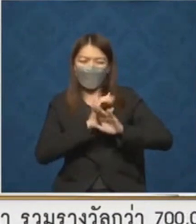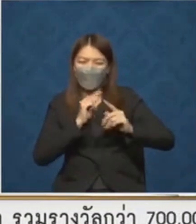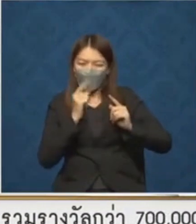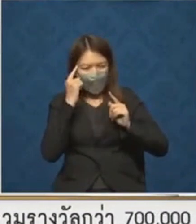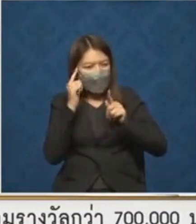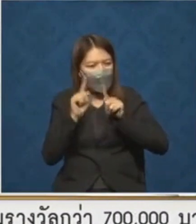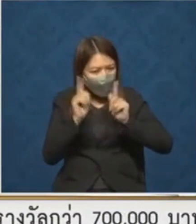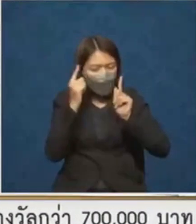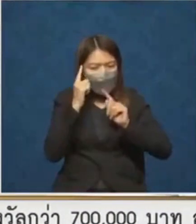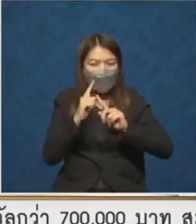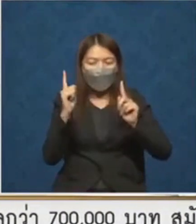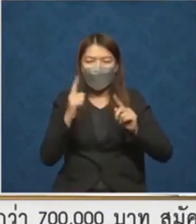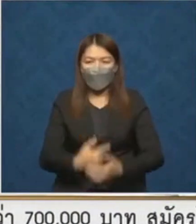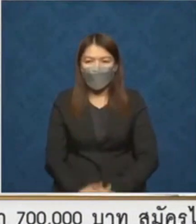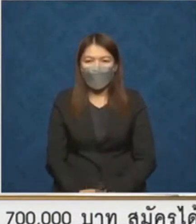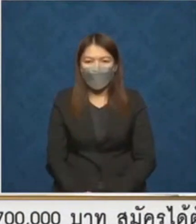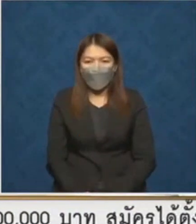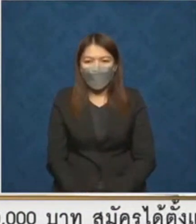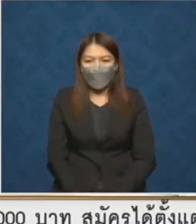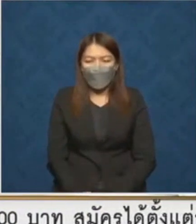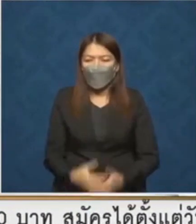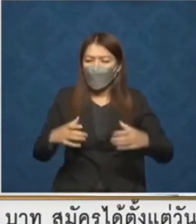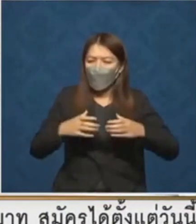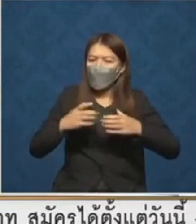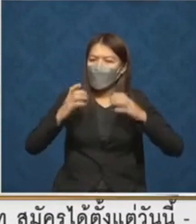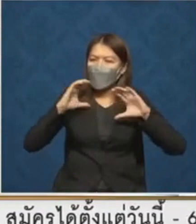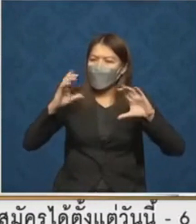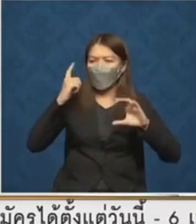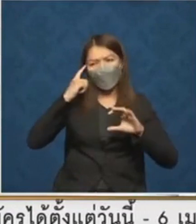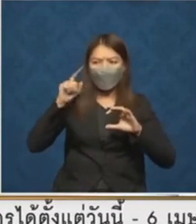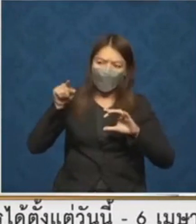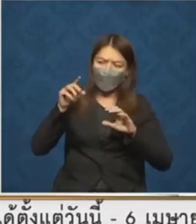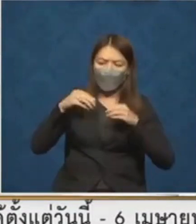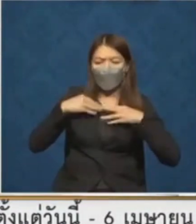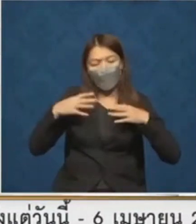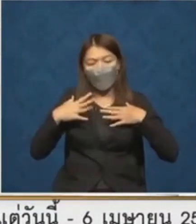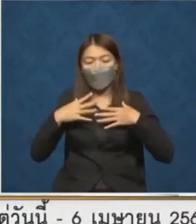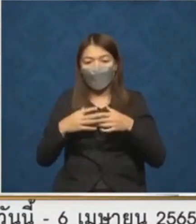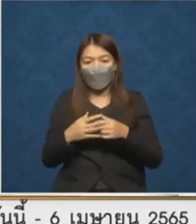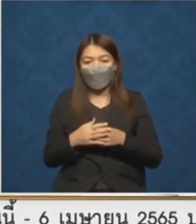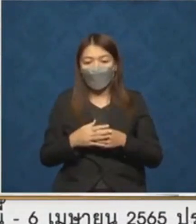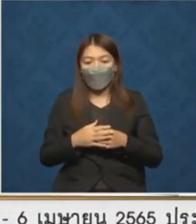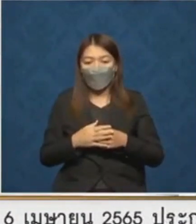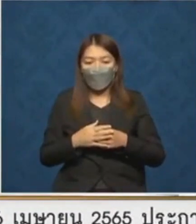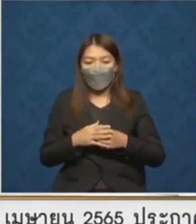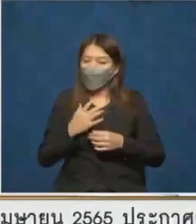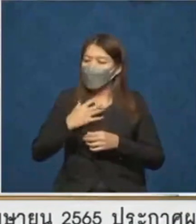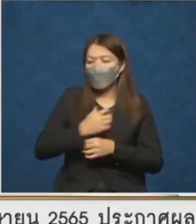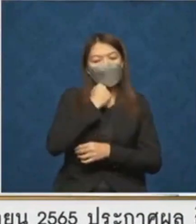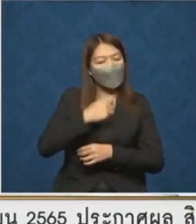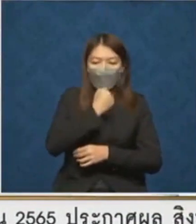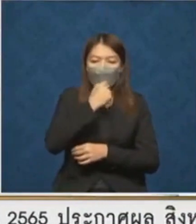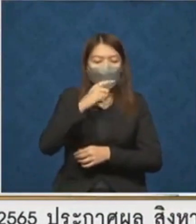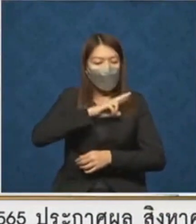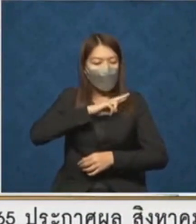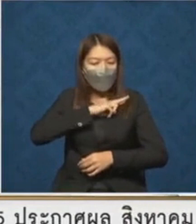ามเห็น ไมเหชอบต่เรื่องนนนั้นแล้วถ้าเจอฝั่งรัฐบาล ซ่ไมรฝงคเหนขฝ่ายค้านเลยทำตัเหพระเดจกรฐพา